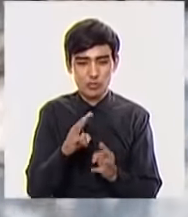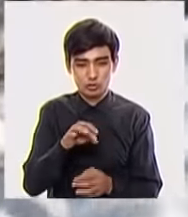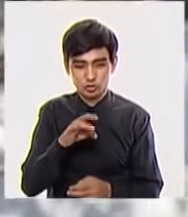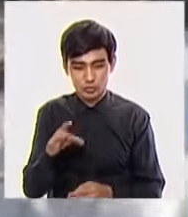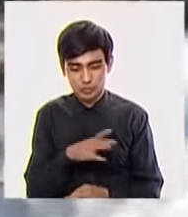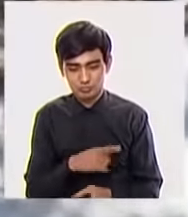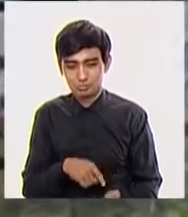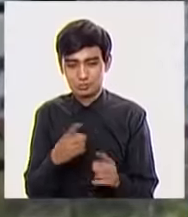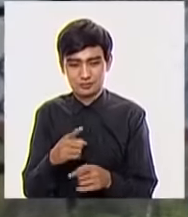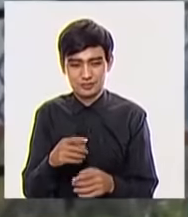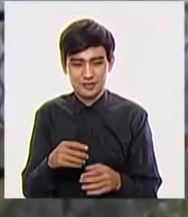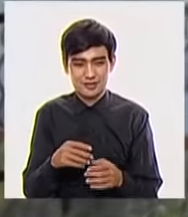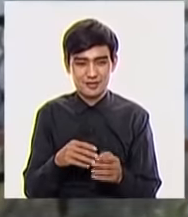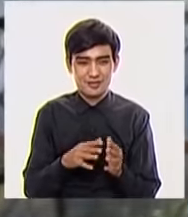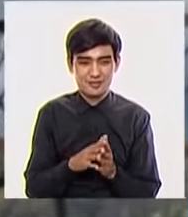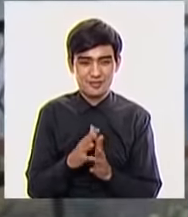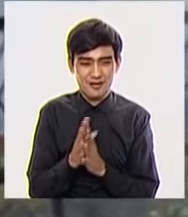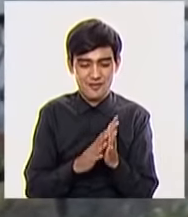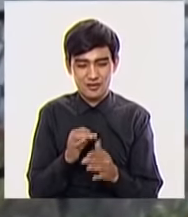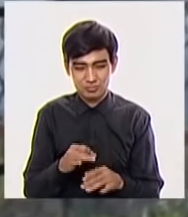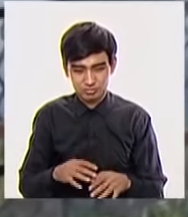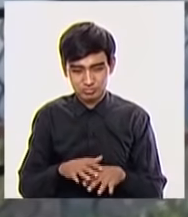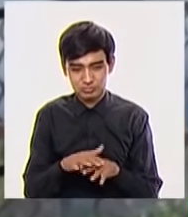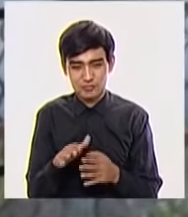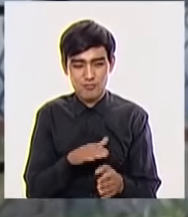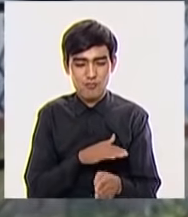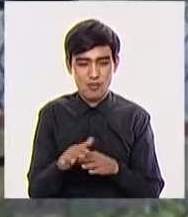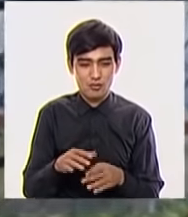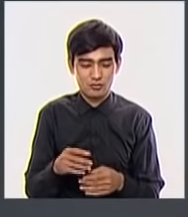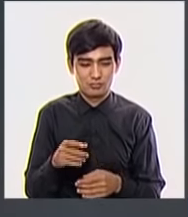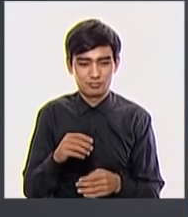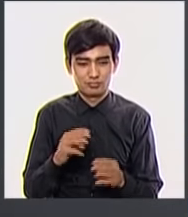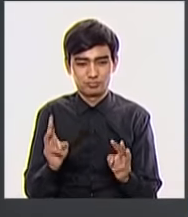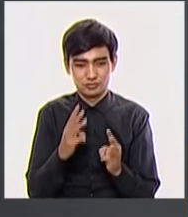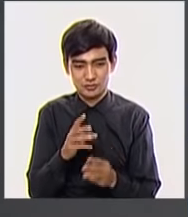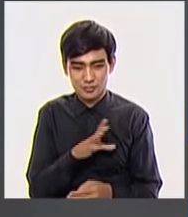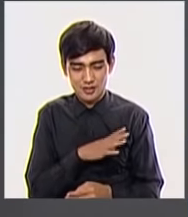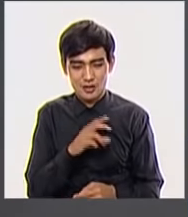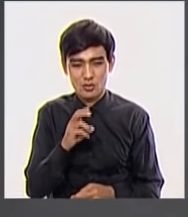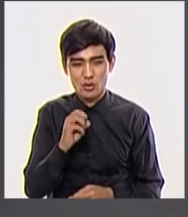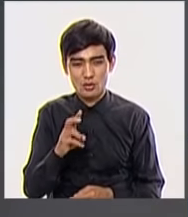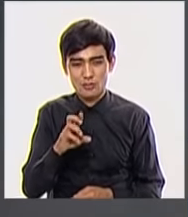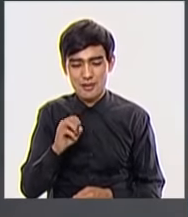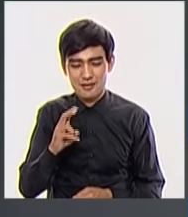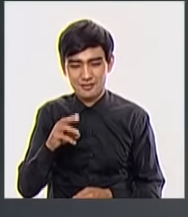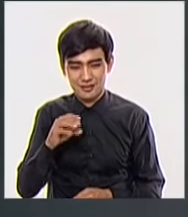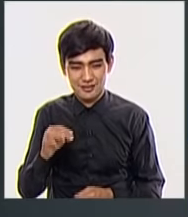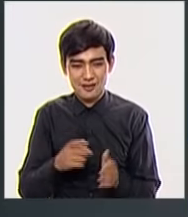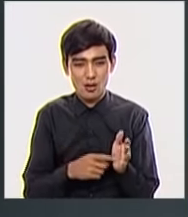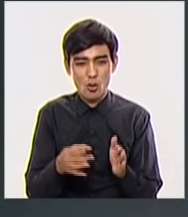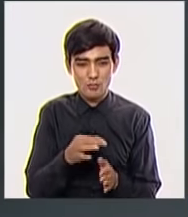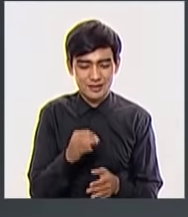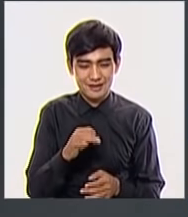огонь перекинулся на кустарники на территории погоста. Почти полностью выгорело кладбище в поселке Кокпекты Карагандинской области.